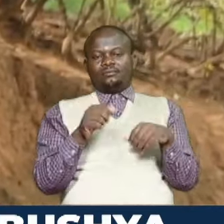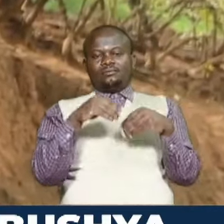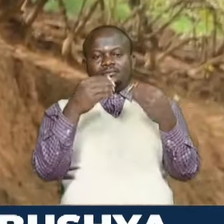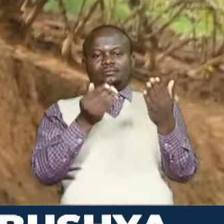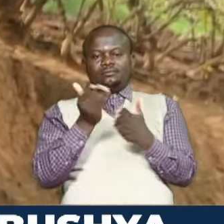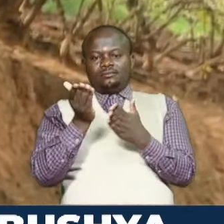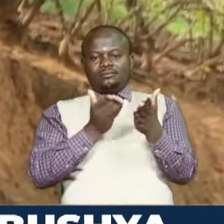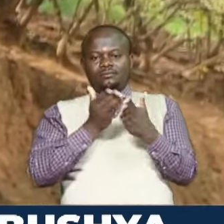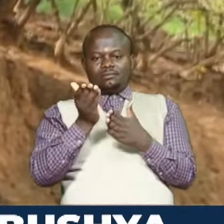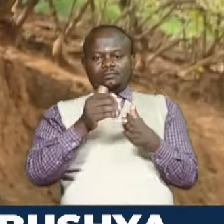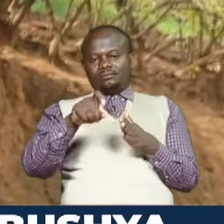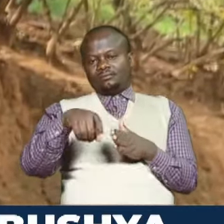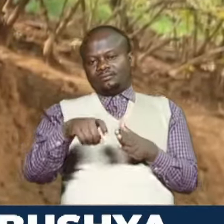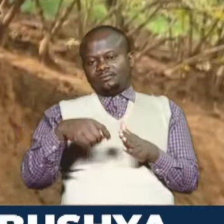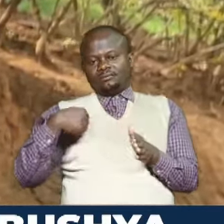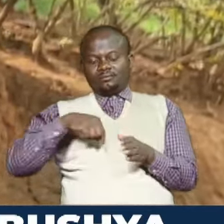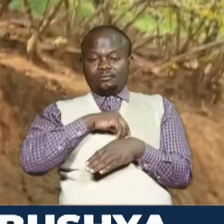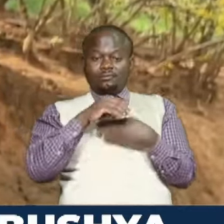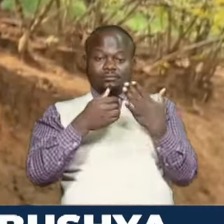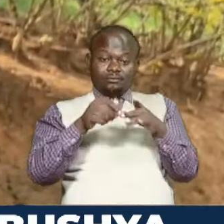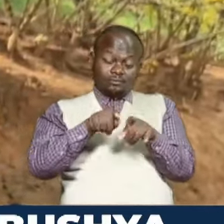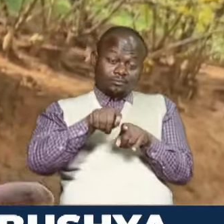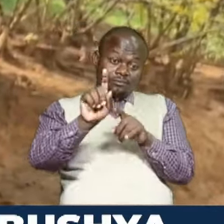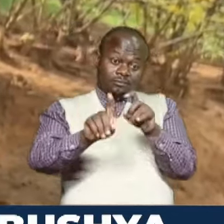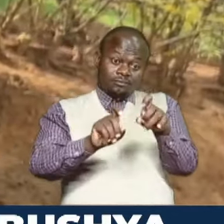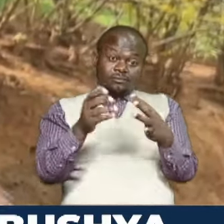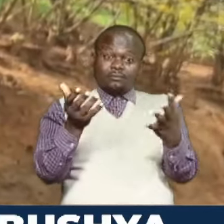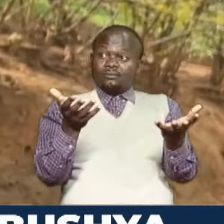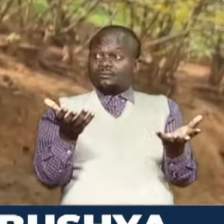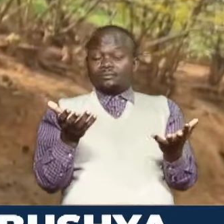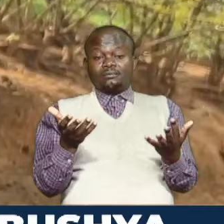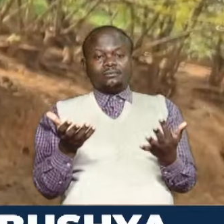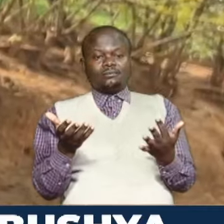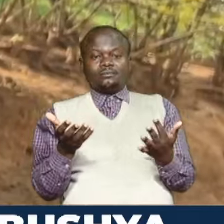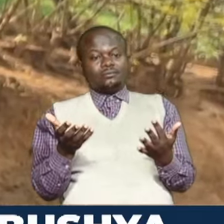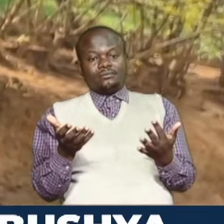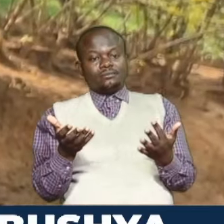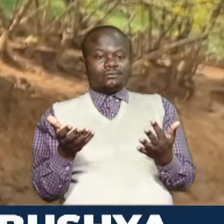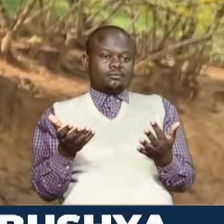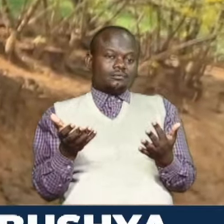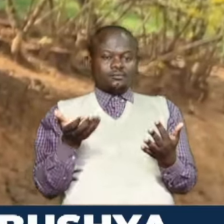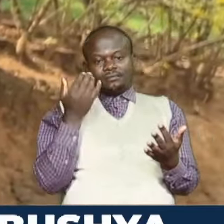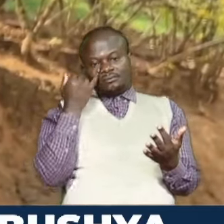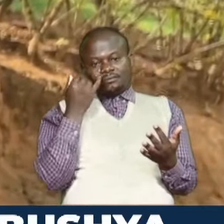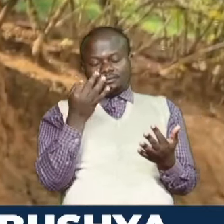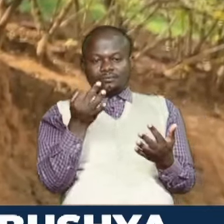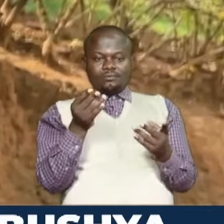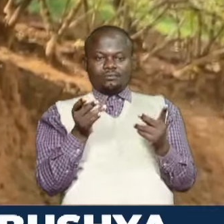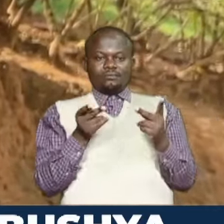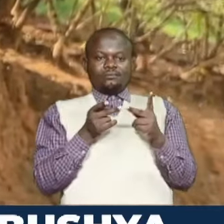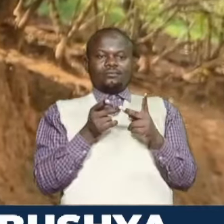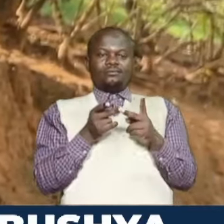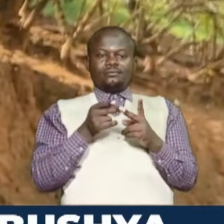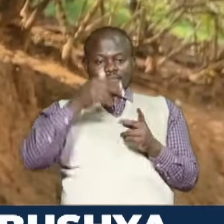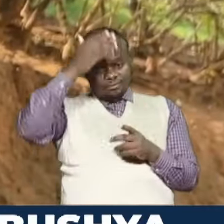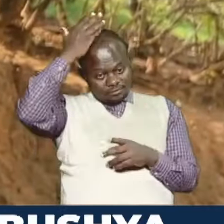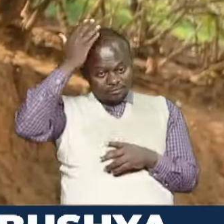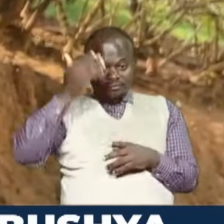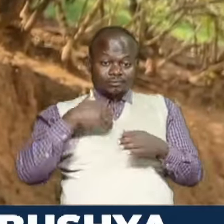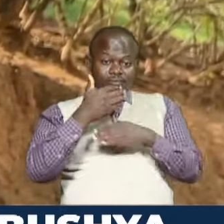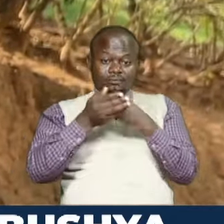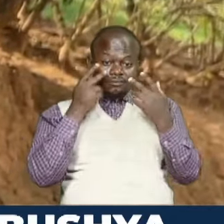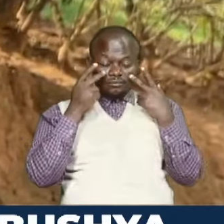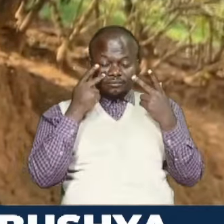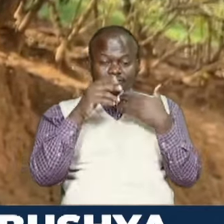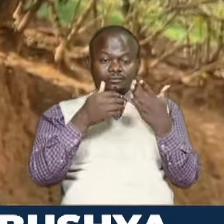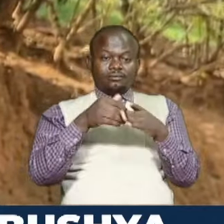uko bikwiye kubyo nawo bwa ushobora kubaza uti ese buryo wenda n'umuvuno na garide y'abaforomo ni hehe bakubona nawo bwa